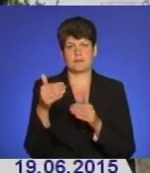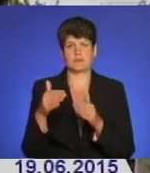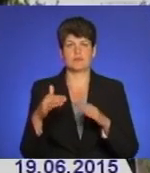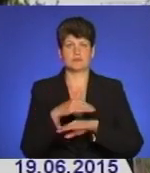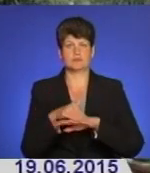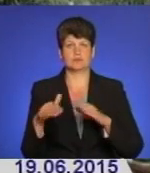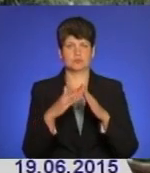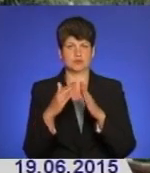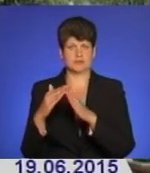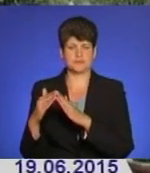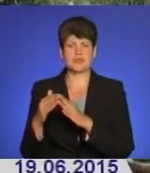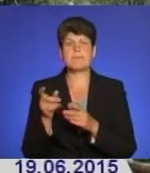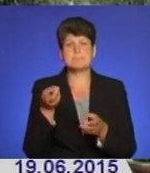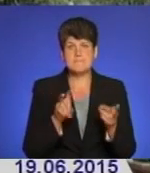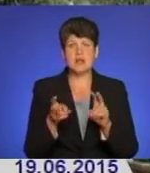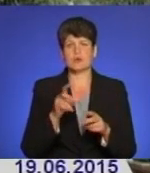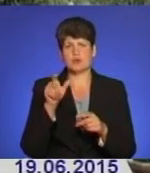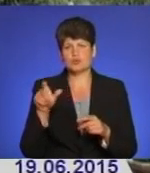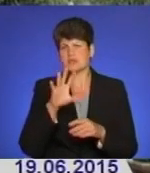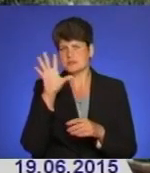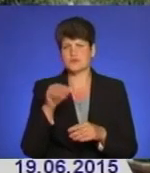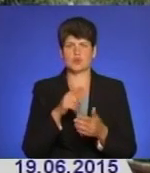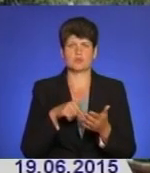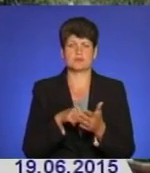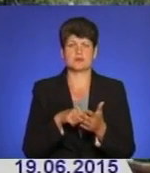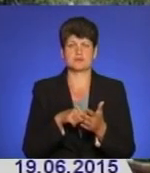прилеглих вулиць, а приходять люди із цілого міста. Тут знаходять затишок.